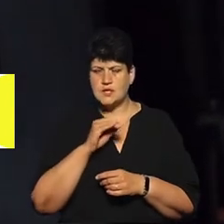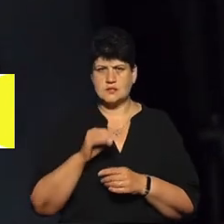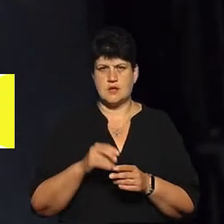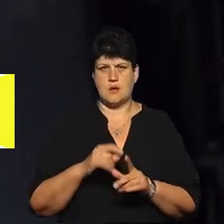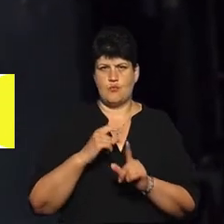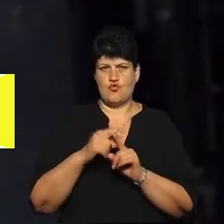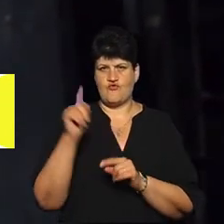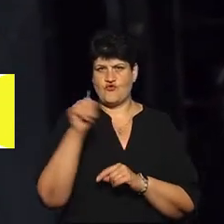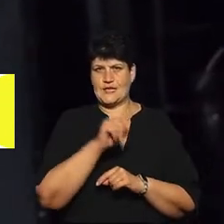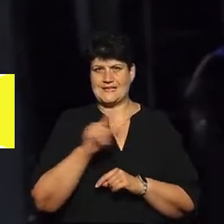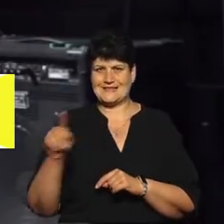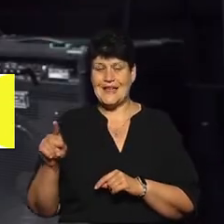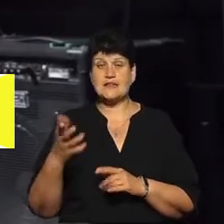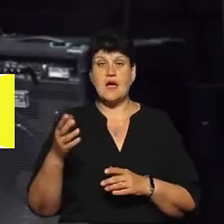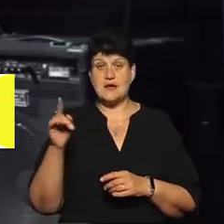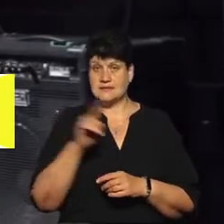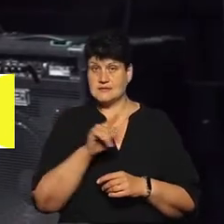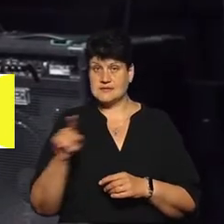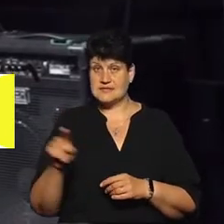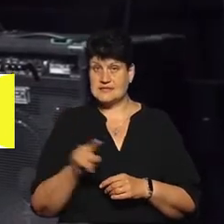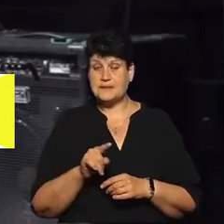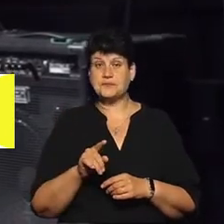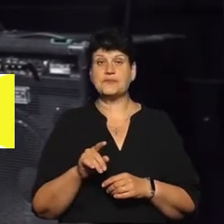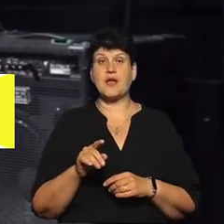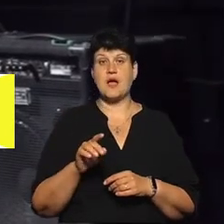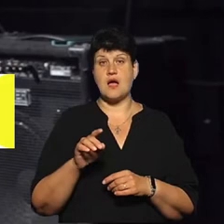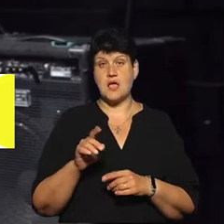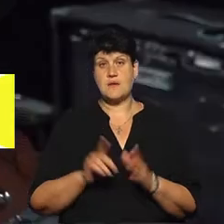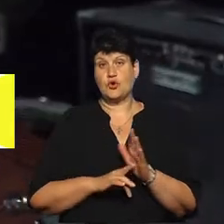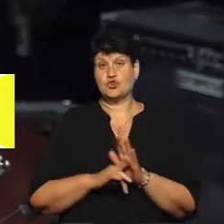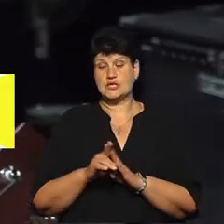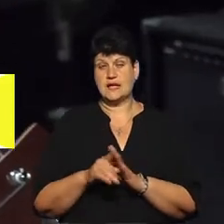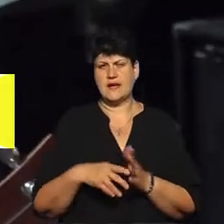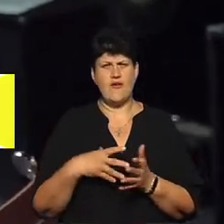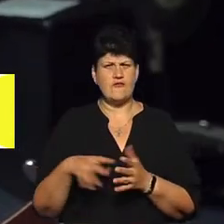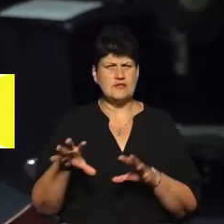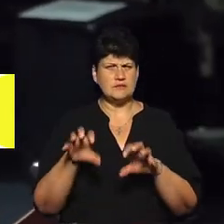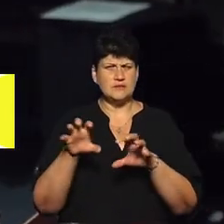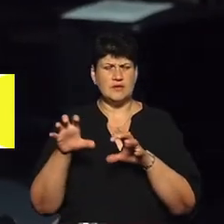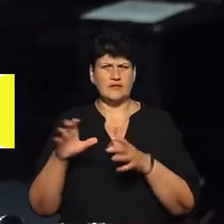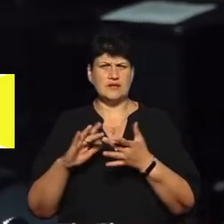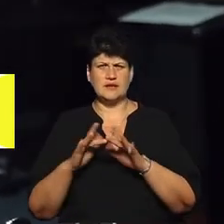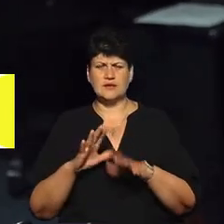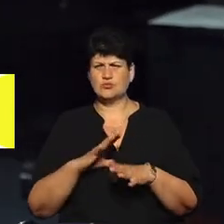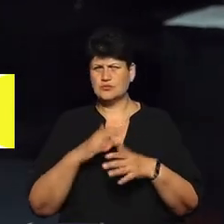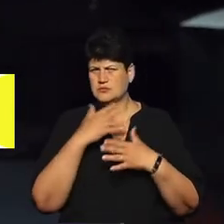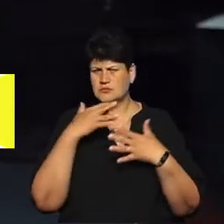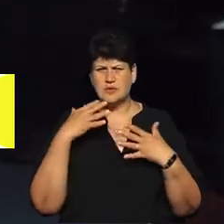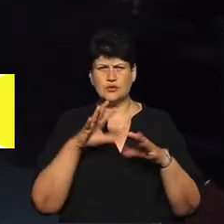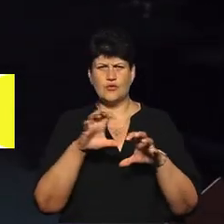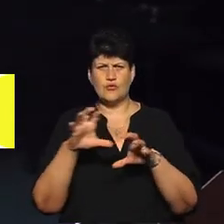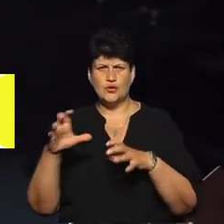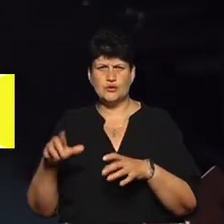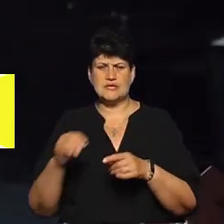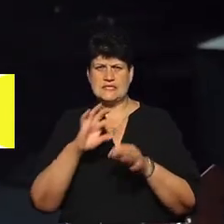нас молодшим братом, починають сил у нас відбирати. В соцмережах було безліч фото свічкою,